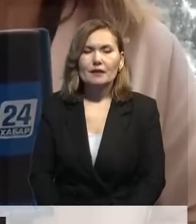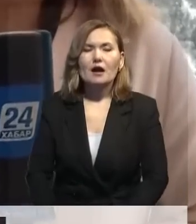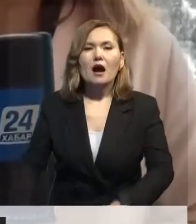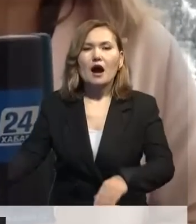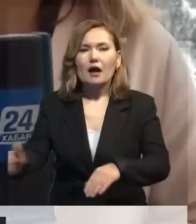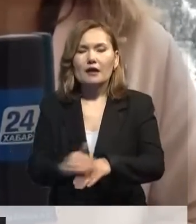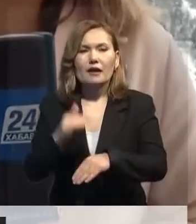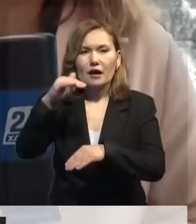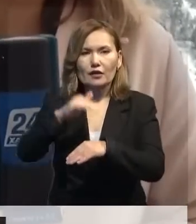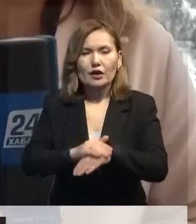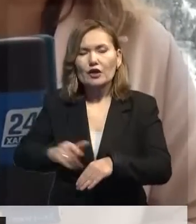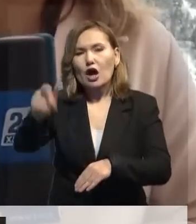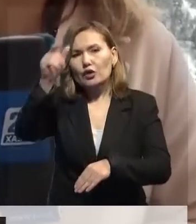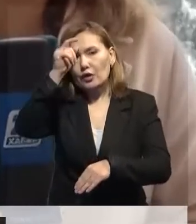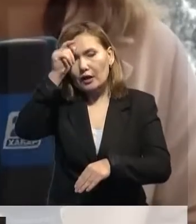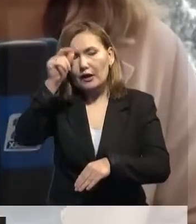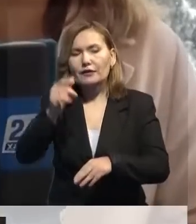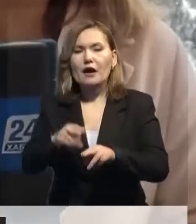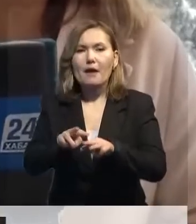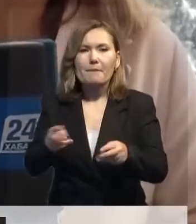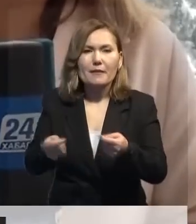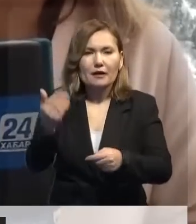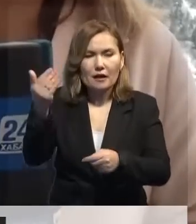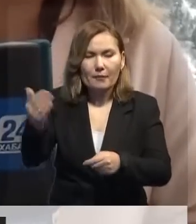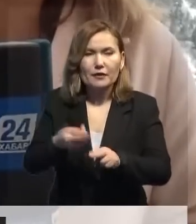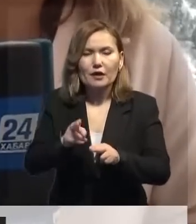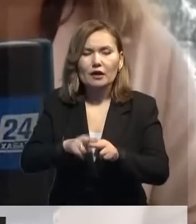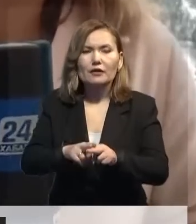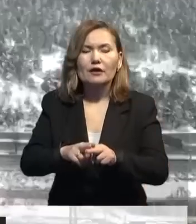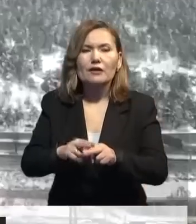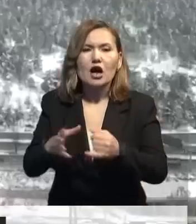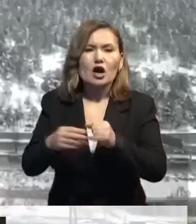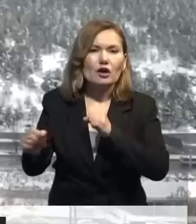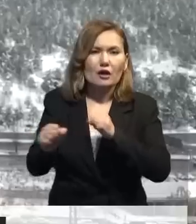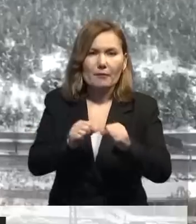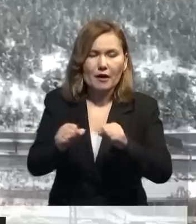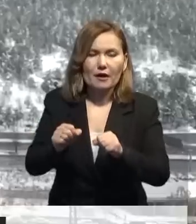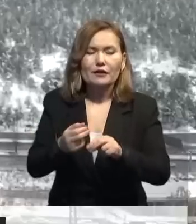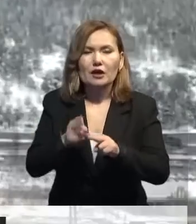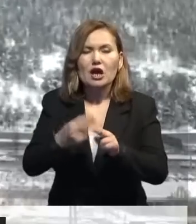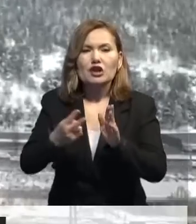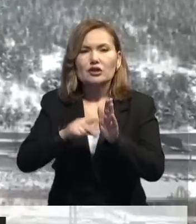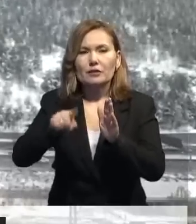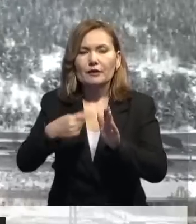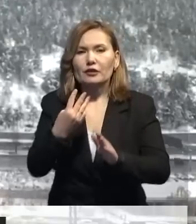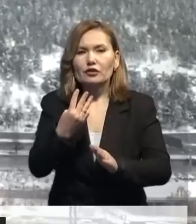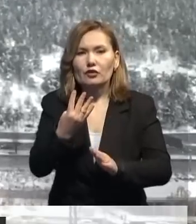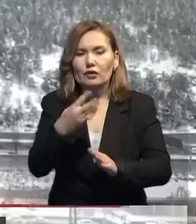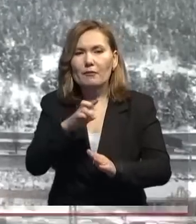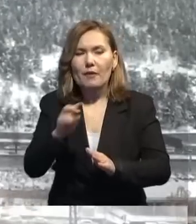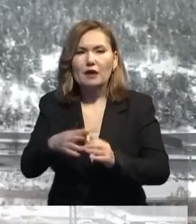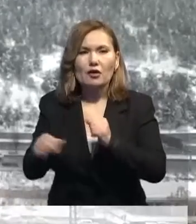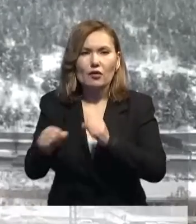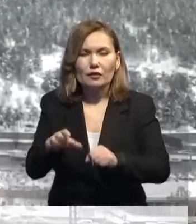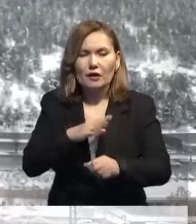Қайырлы кеш, Қасымхан. Түркия төтенше жағдайлар басқармасы таңғы 04:17-де 7.4 балдық жер сілкінісін 7.7 бал